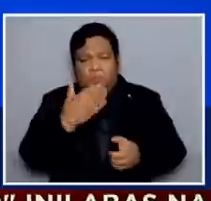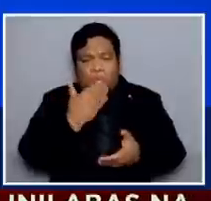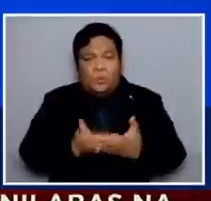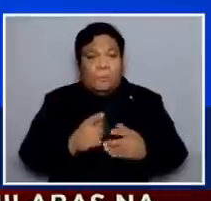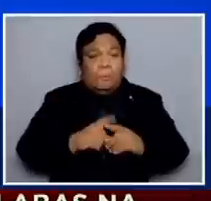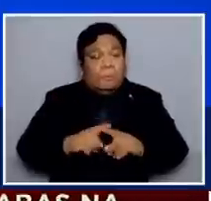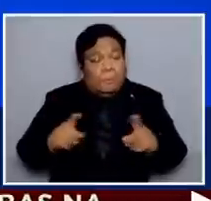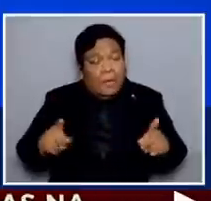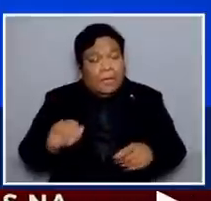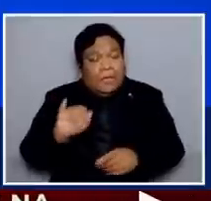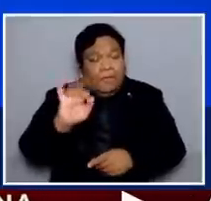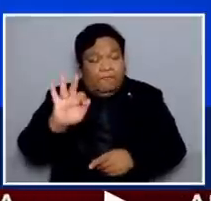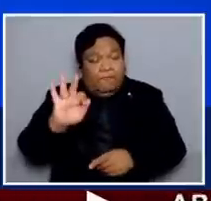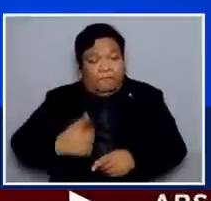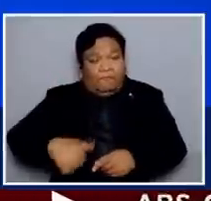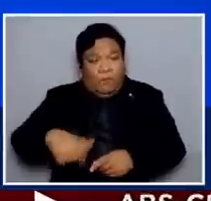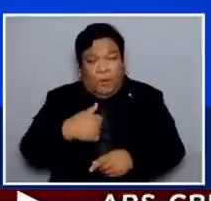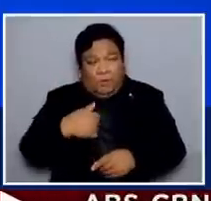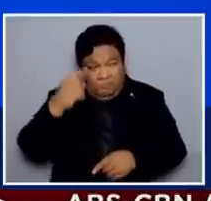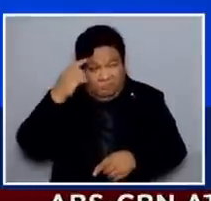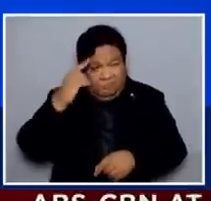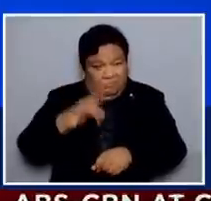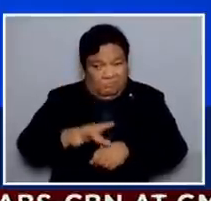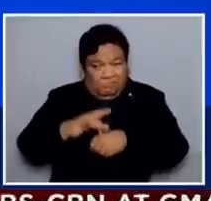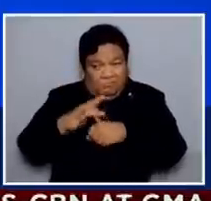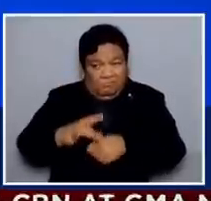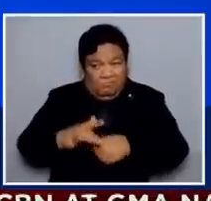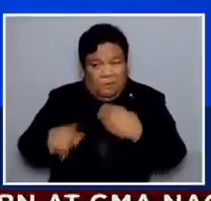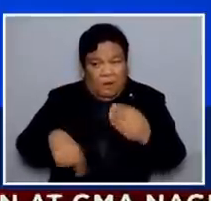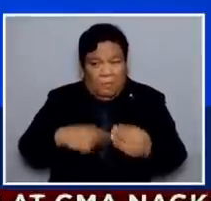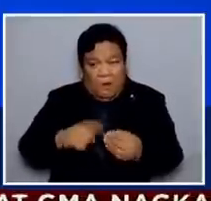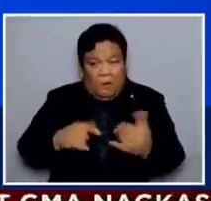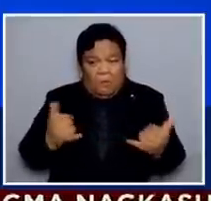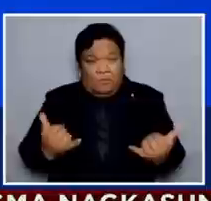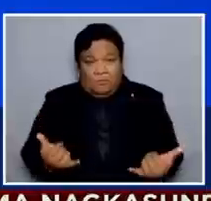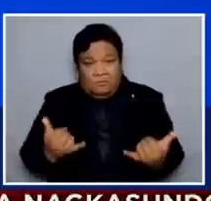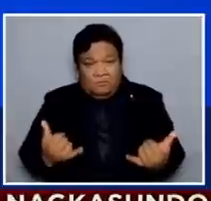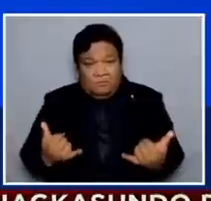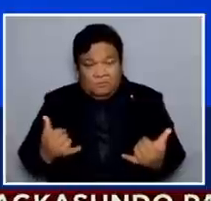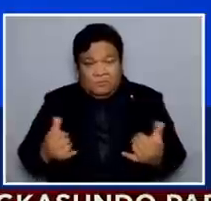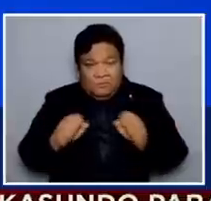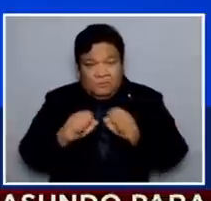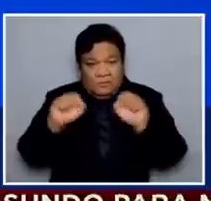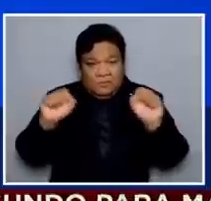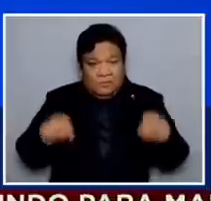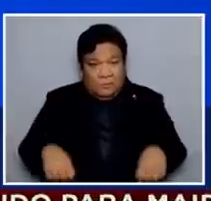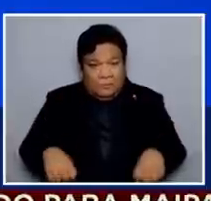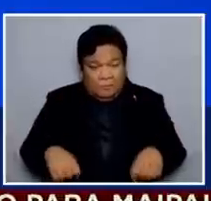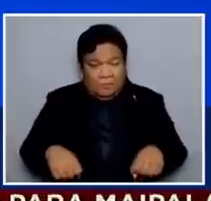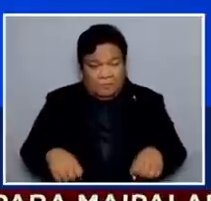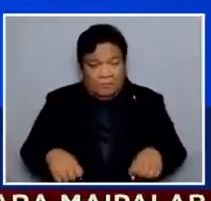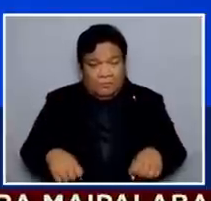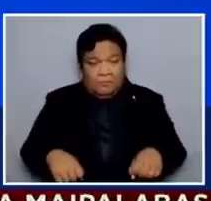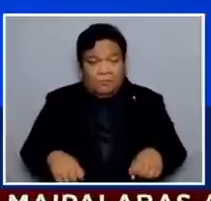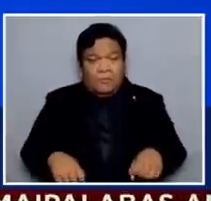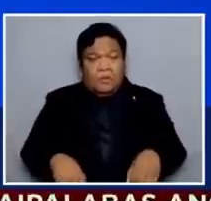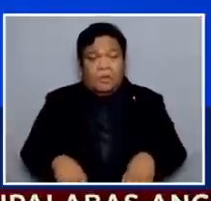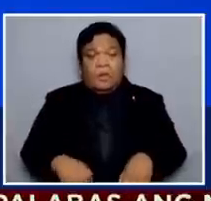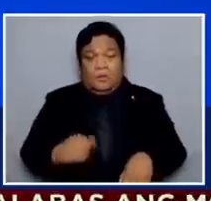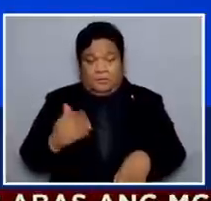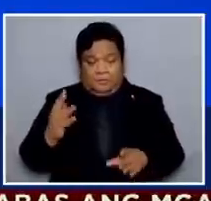dwell on the present structure crafted in the